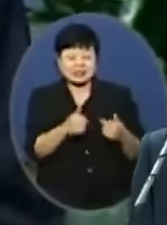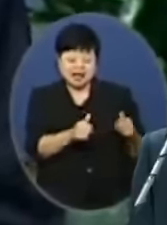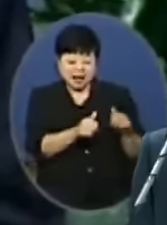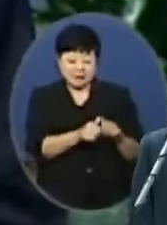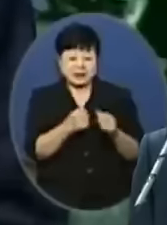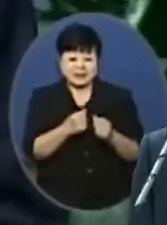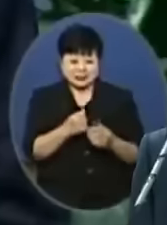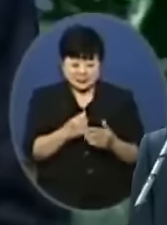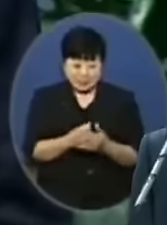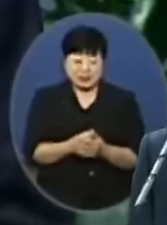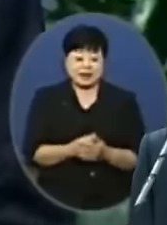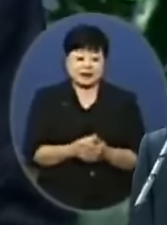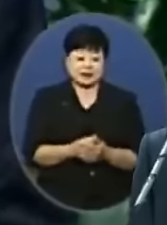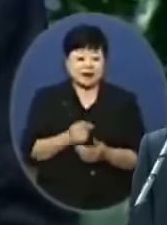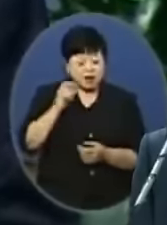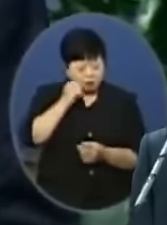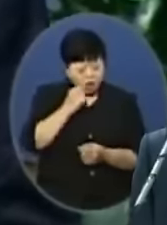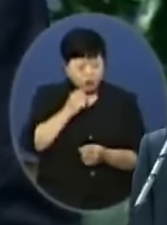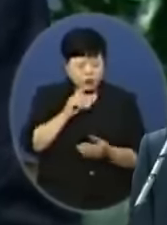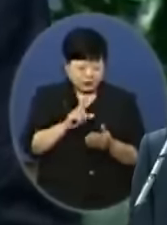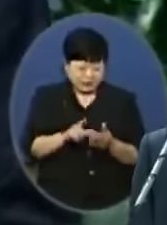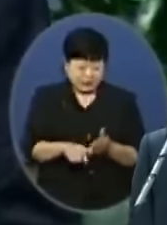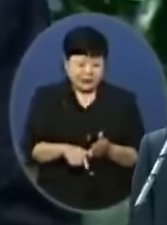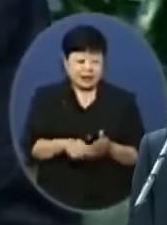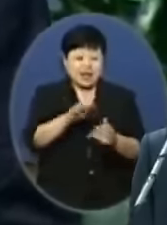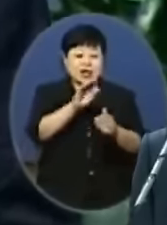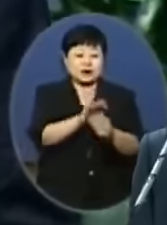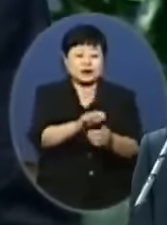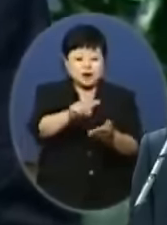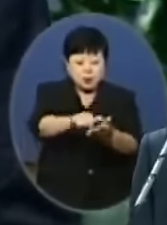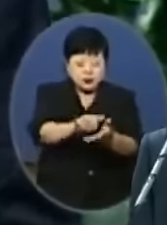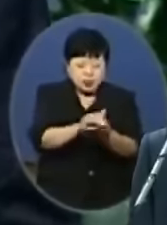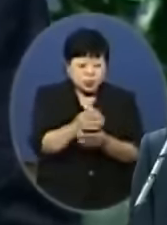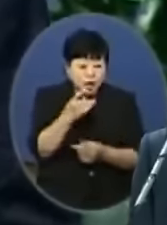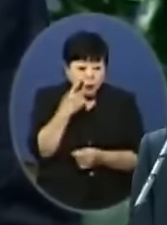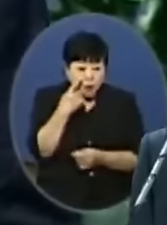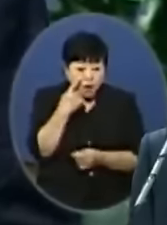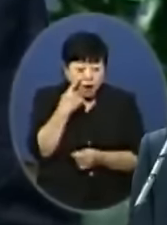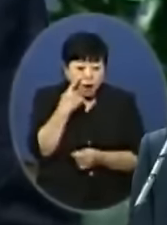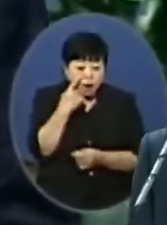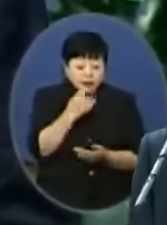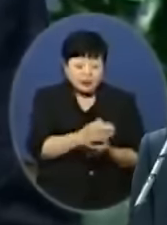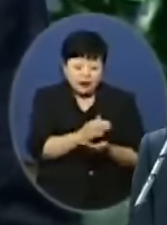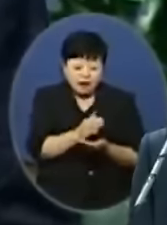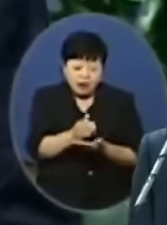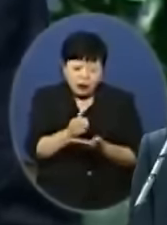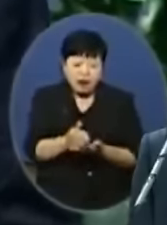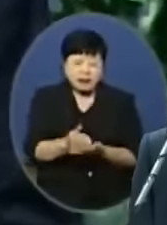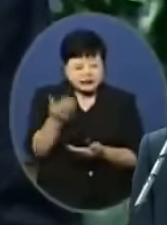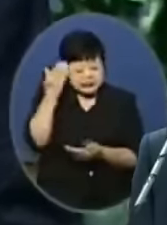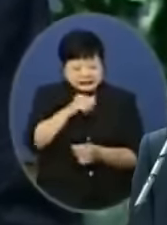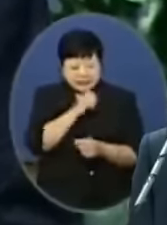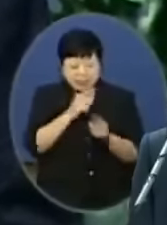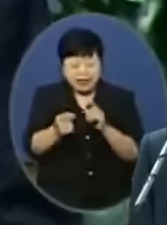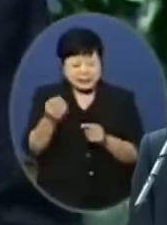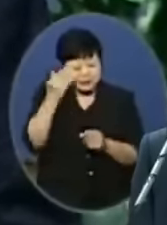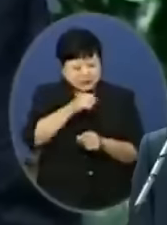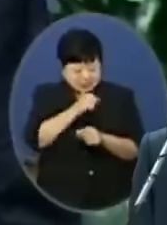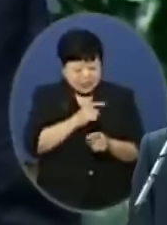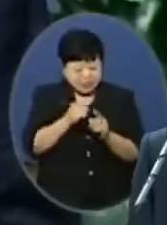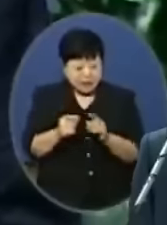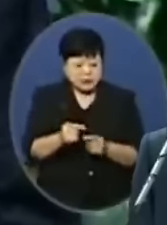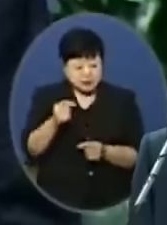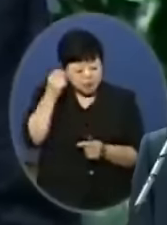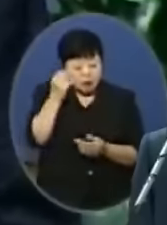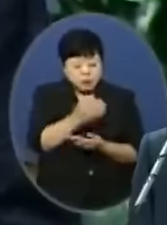것입니다. 여러분이 어려울 때 엎드려 기도해 보십시오. 여러분에게 여러 가지 지혜의 말씀, 지식의 말씀,